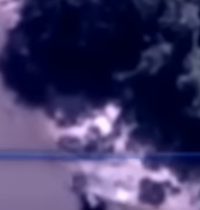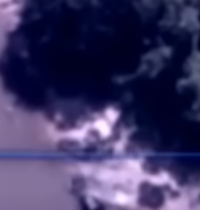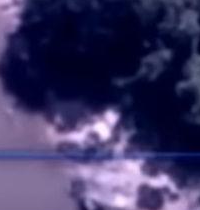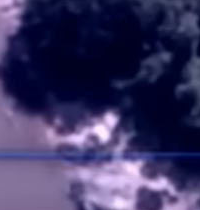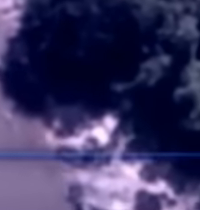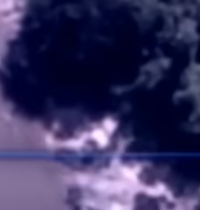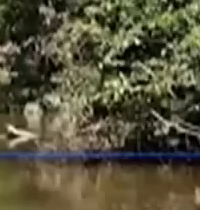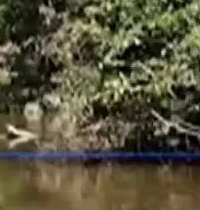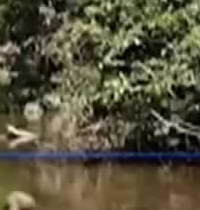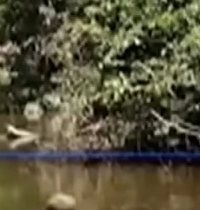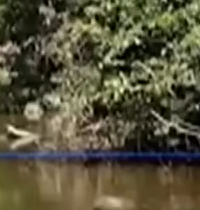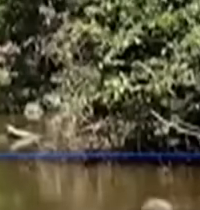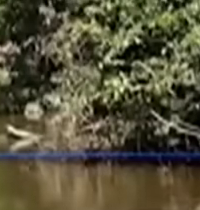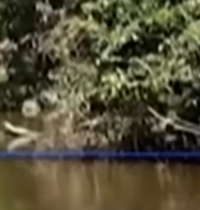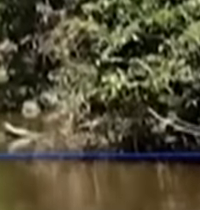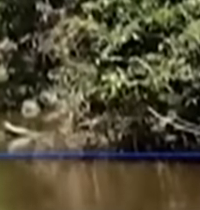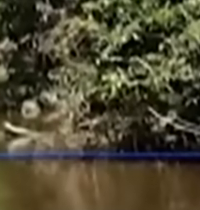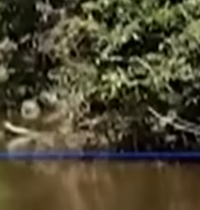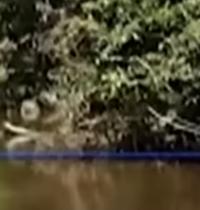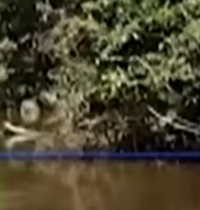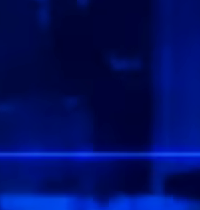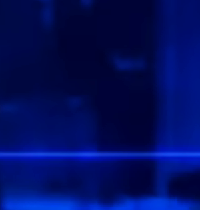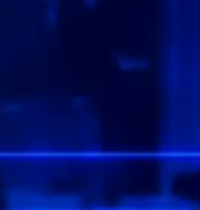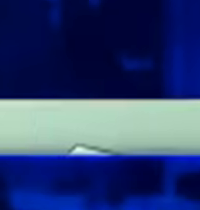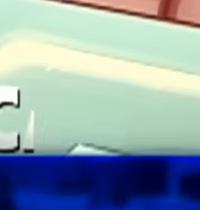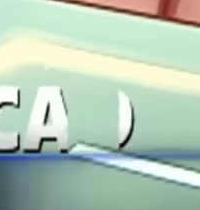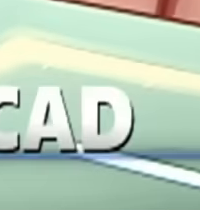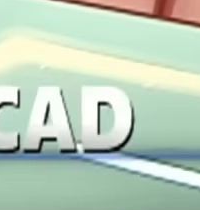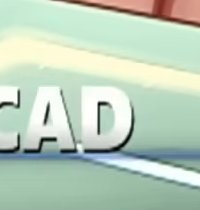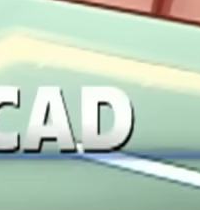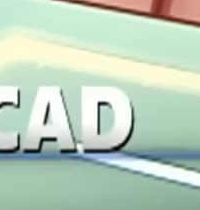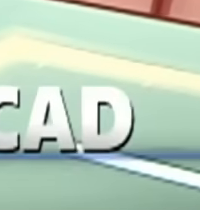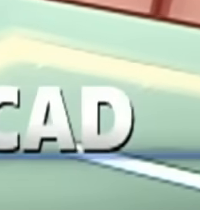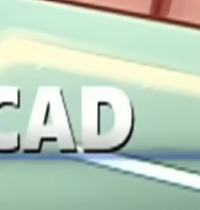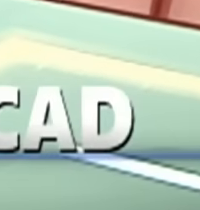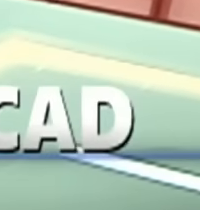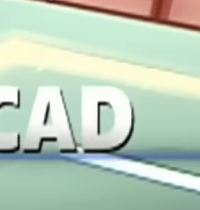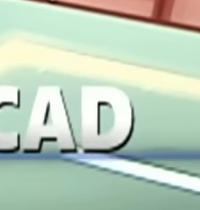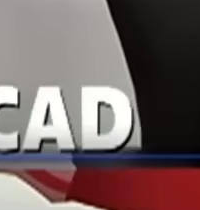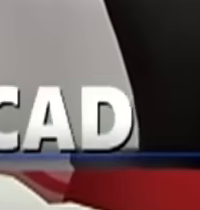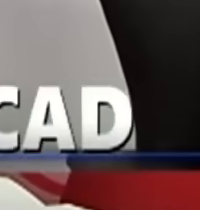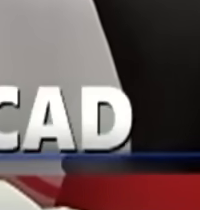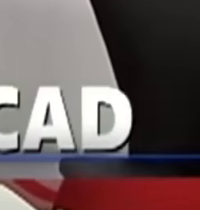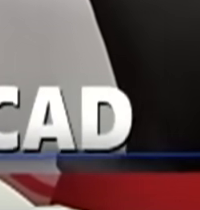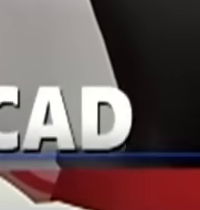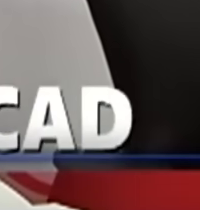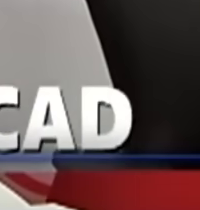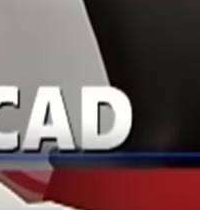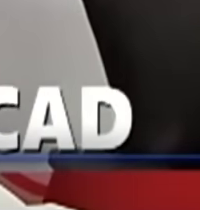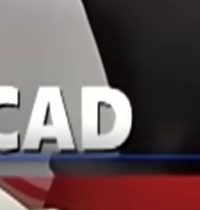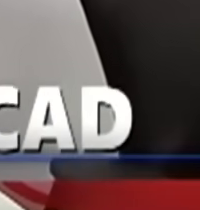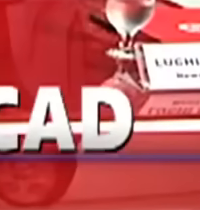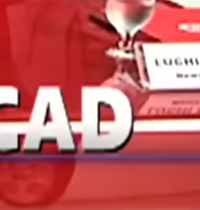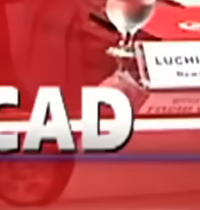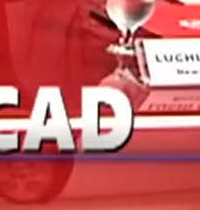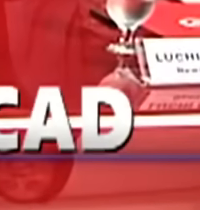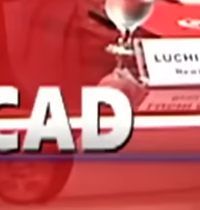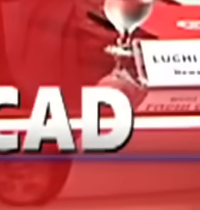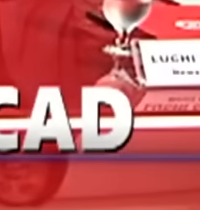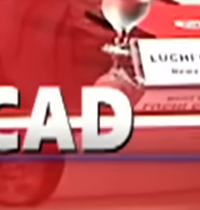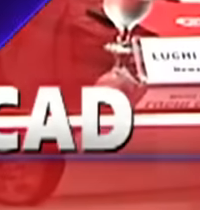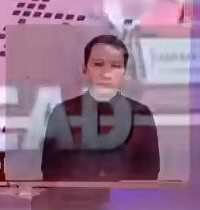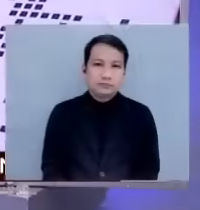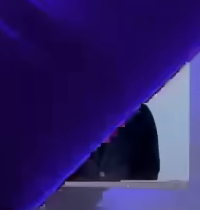Minahan ng ginto sa Colombia, pinasabog. At veteran journalist na si Jiggy Manikad, trending sa pagiging bagong kapatid.